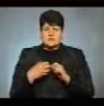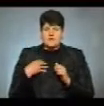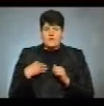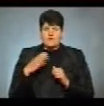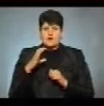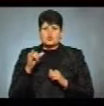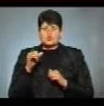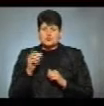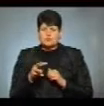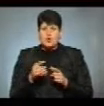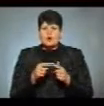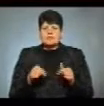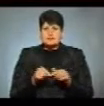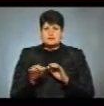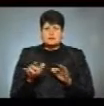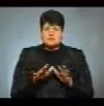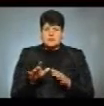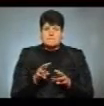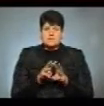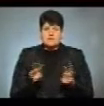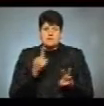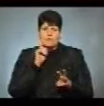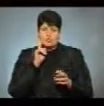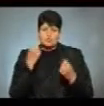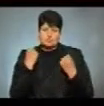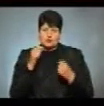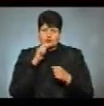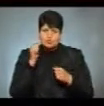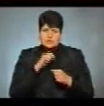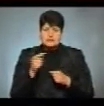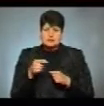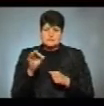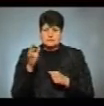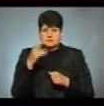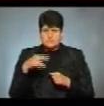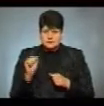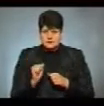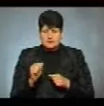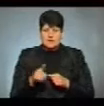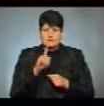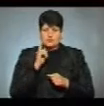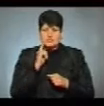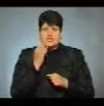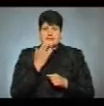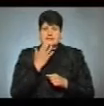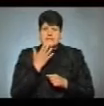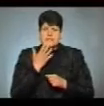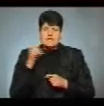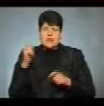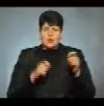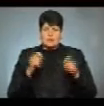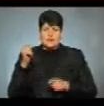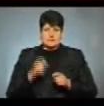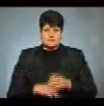Сум. Організатори заходу – Міністерство молоді і спорту України, Тернопільська облдержадміністрація та Молодіжний націоналістичний конгрес.